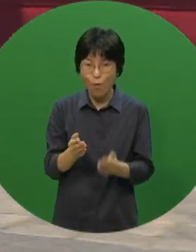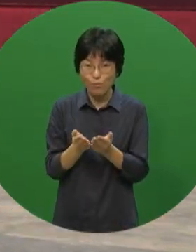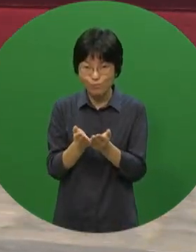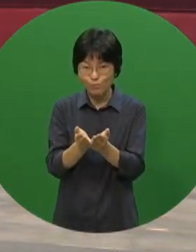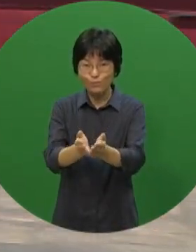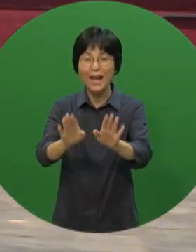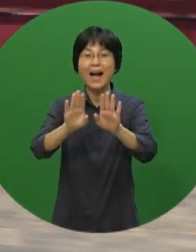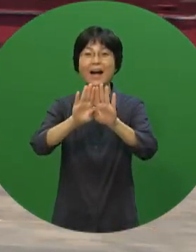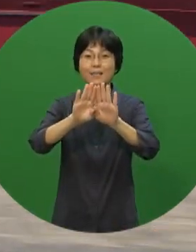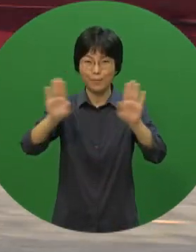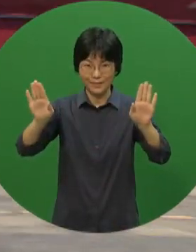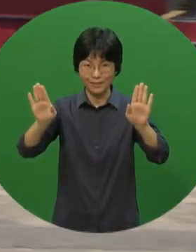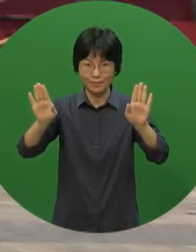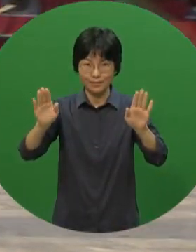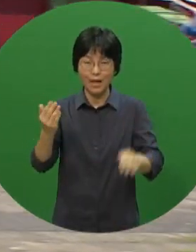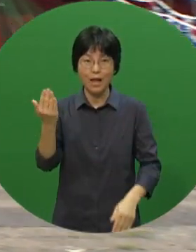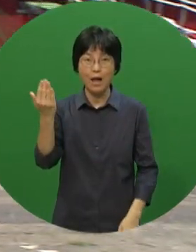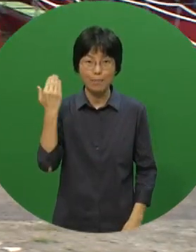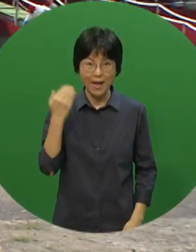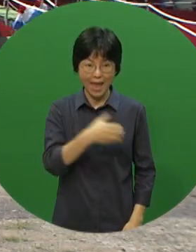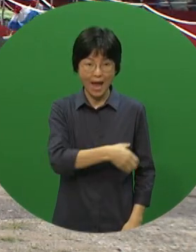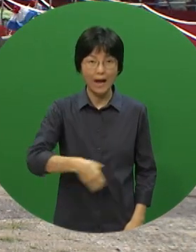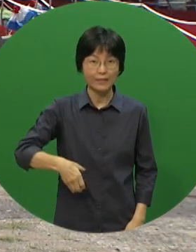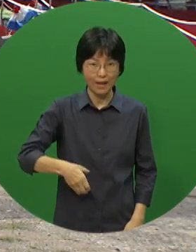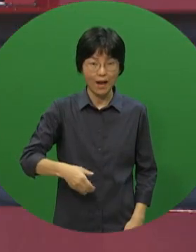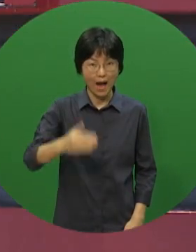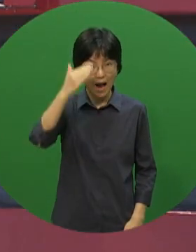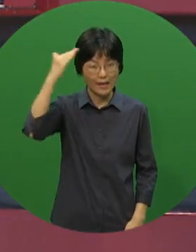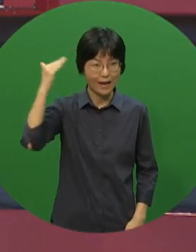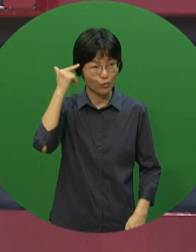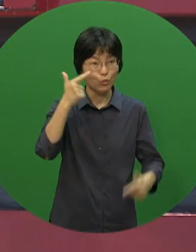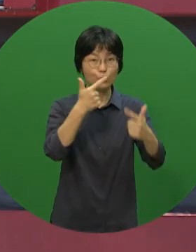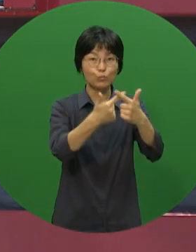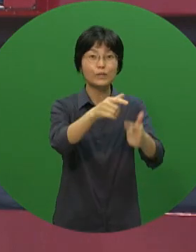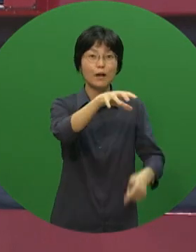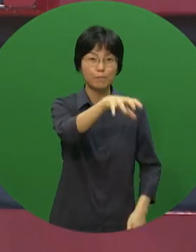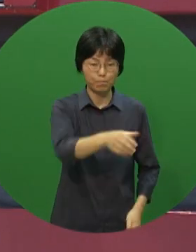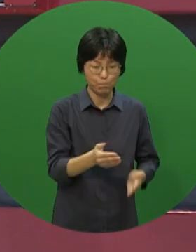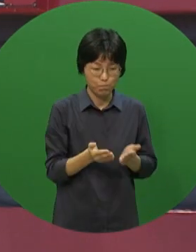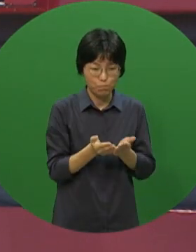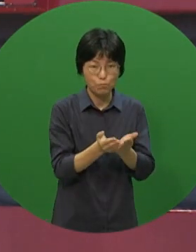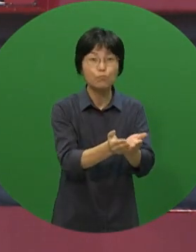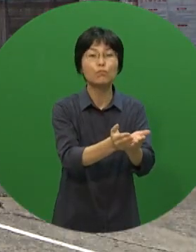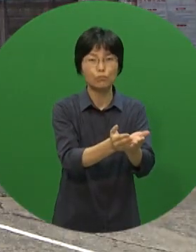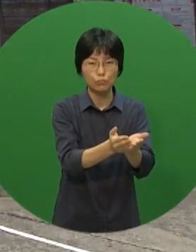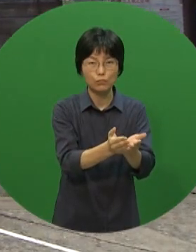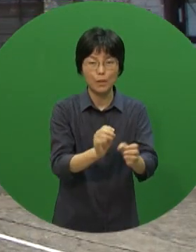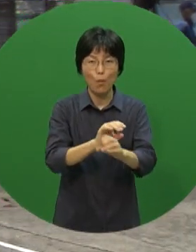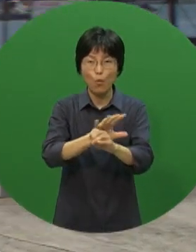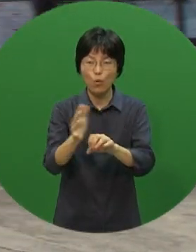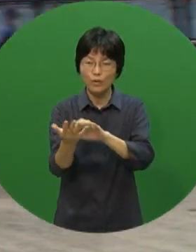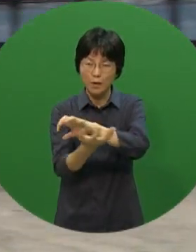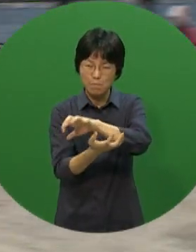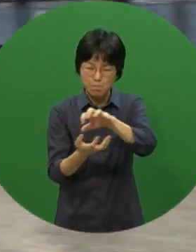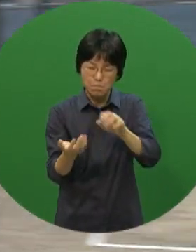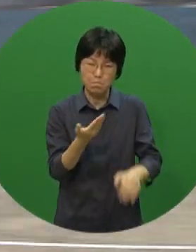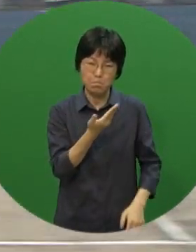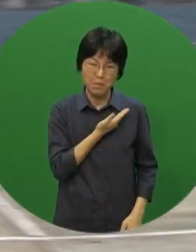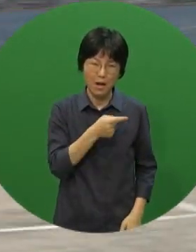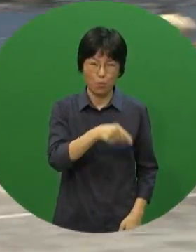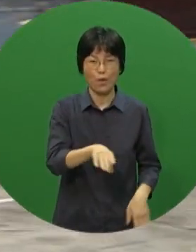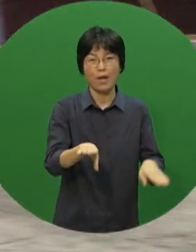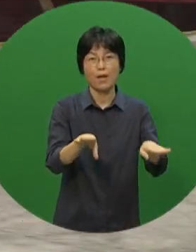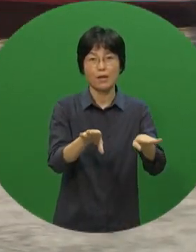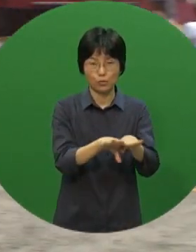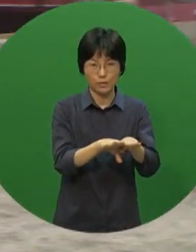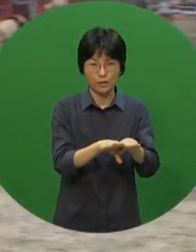博多と韓国プサンを結ぶために導入されましたが、コロナ禍で国際航路が運休、新たに国内で不定期